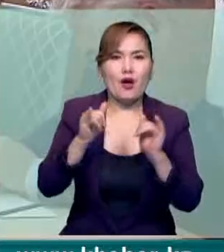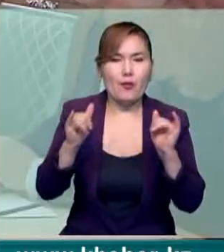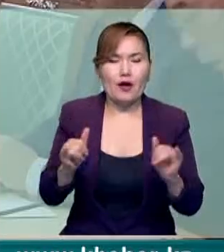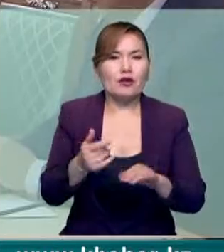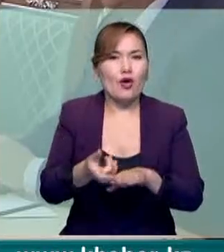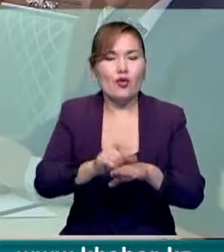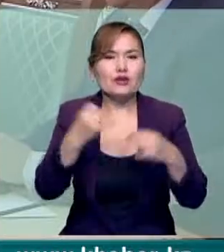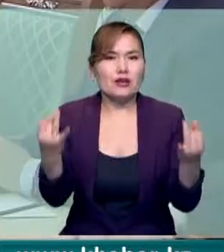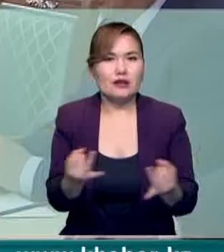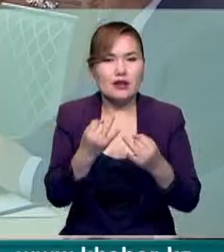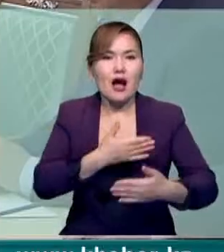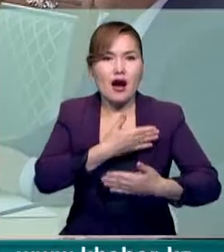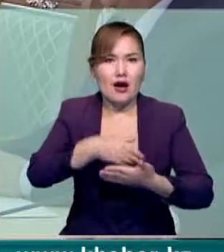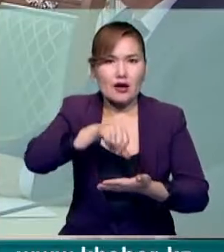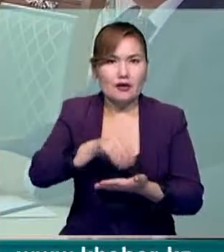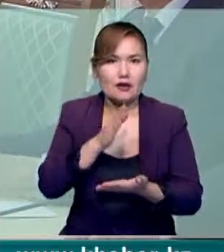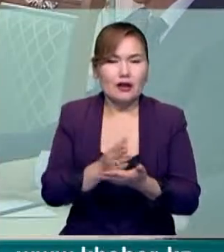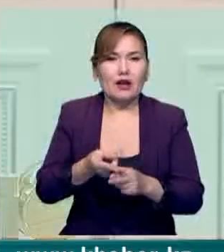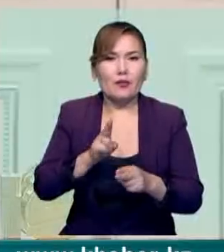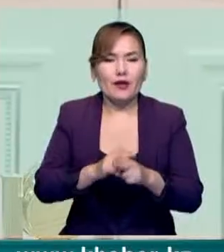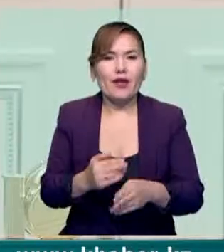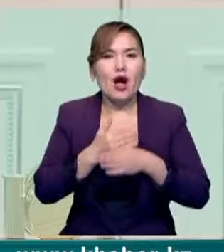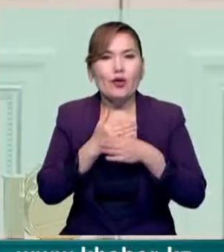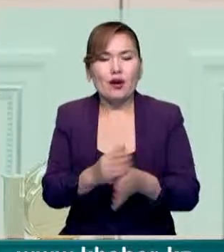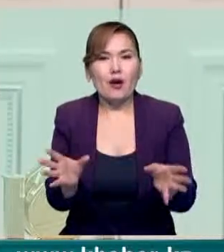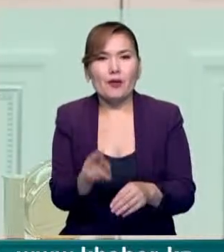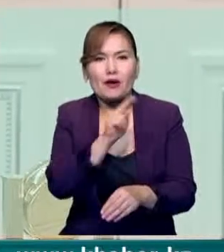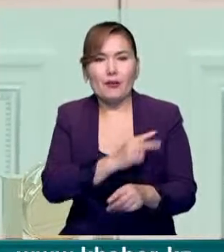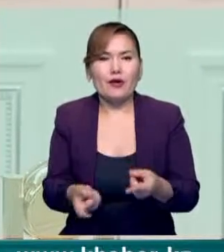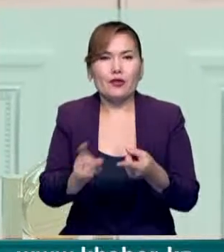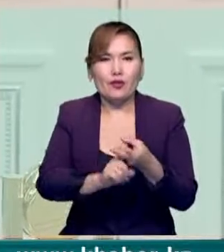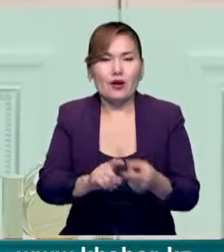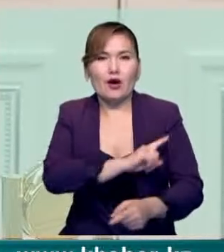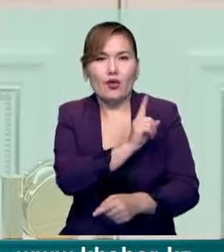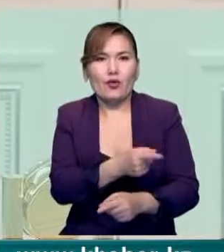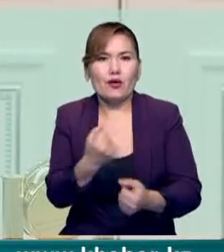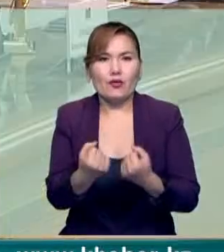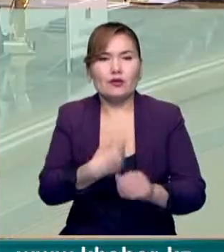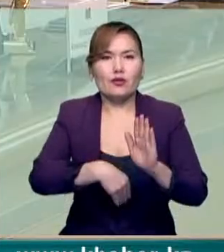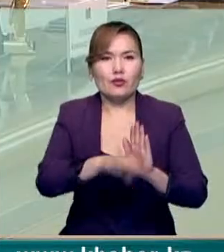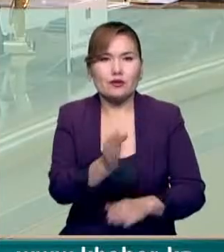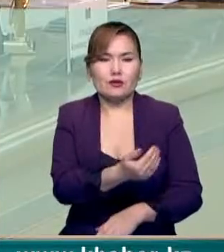мүдделі екенін де жеткізді. Сонымен қатар гуманитарлық салада өзара байланыстарды нығайтуға да ниетті.